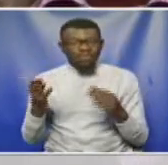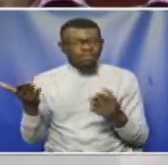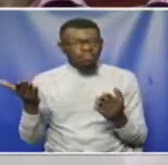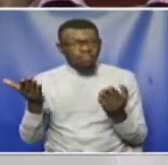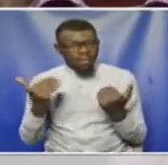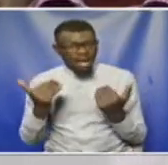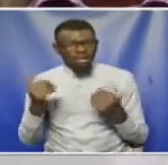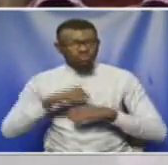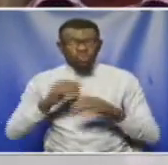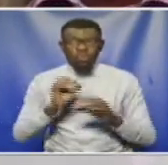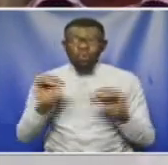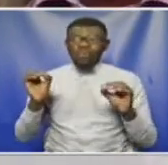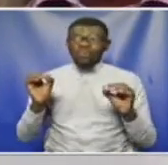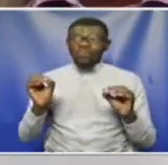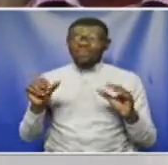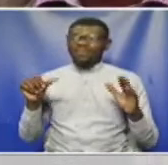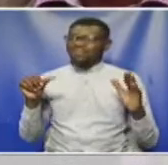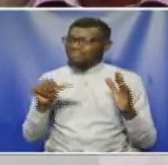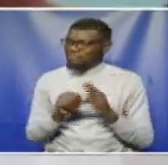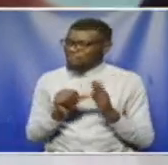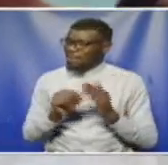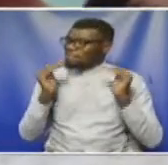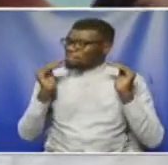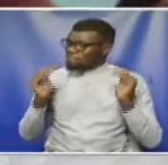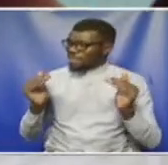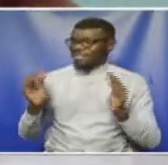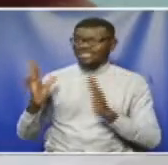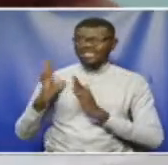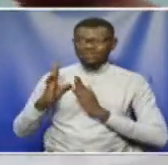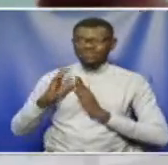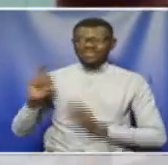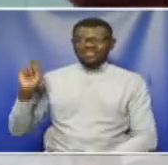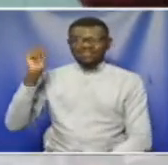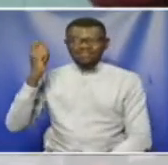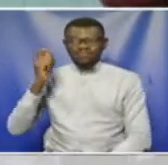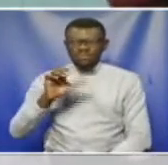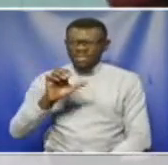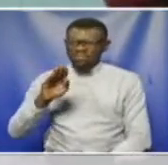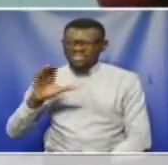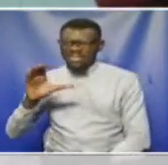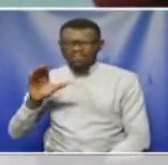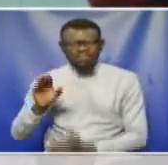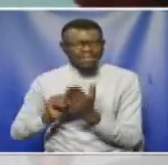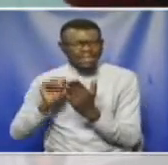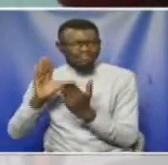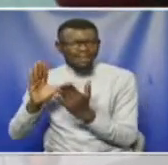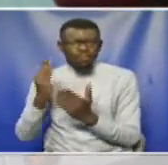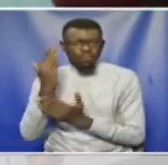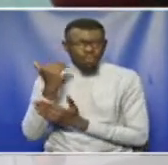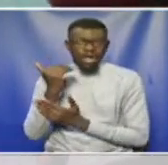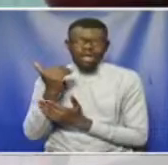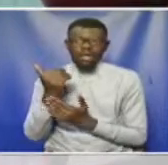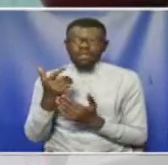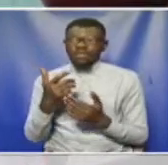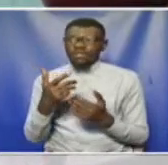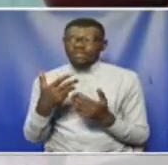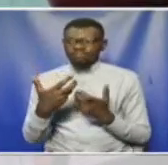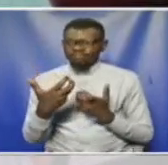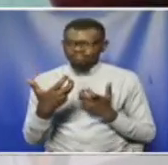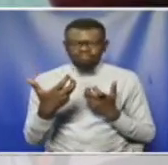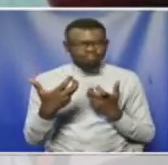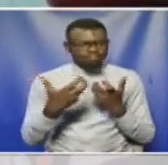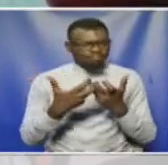na form of insecurity ambao haijawahi onekana katika nchi. We have a claim that CBC is very expensive, but it is because of lack of synergy. If